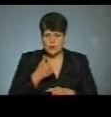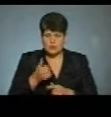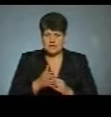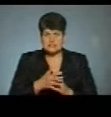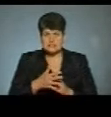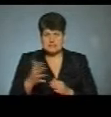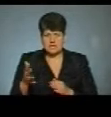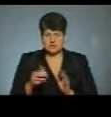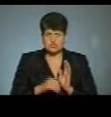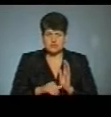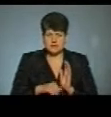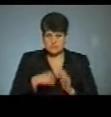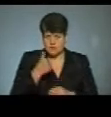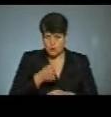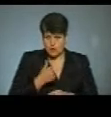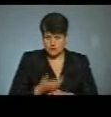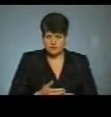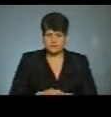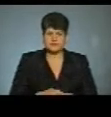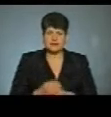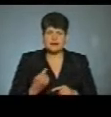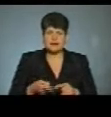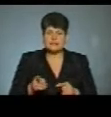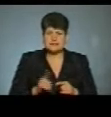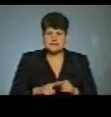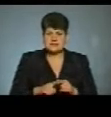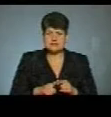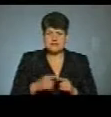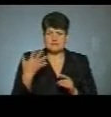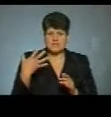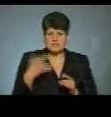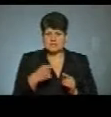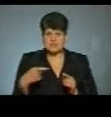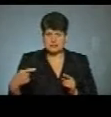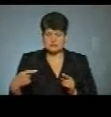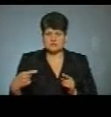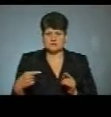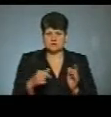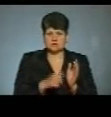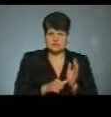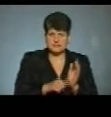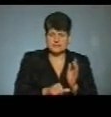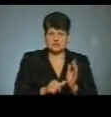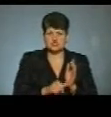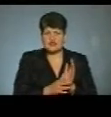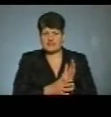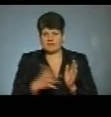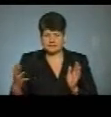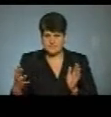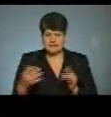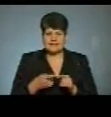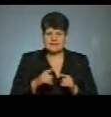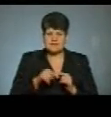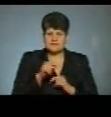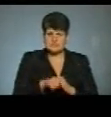старше 60 років. Це інтервал 50-60 і 60 і вище. Ну, крім того, у цих